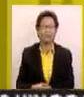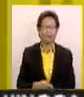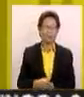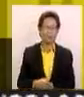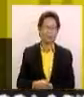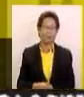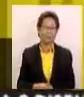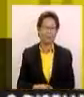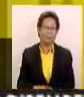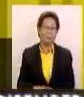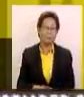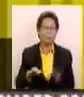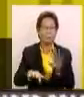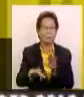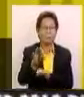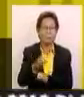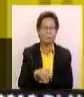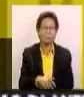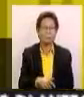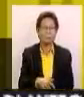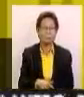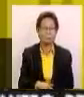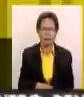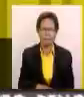Terdahulu memilih untuk tidak berkonflik.